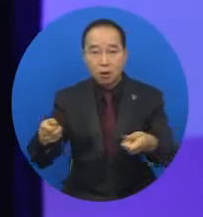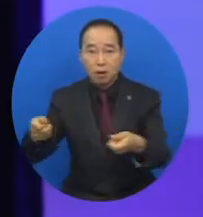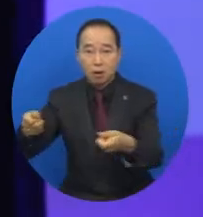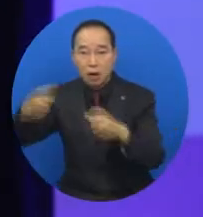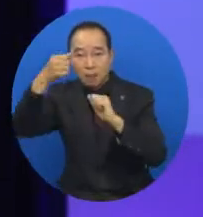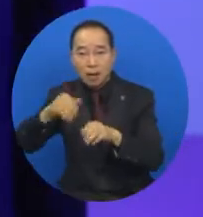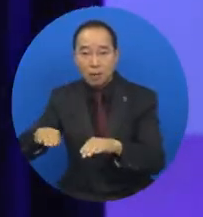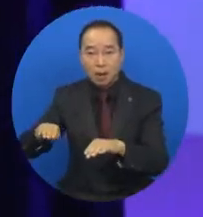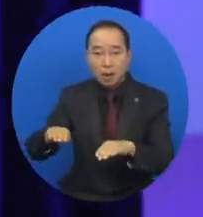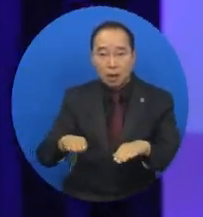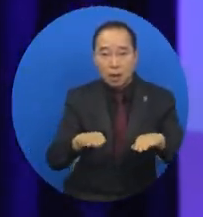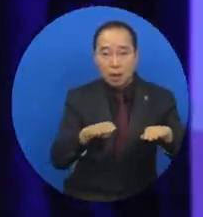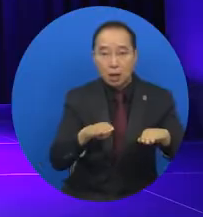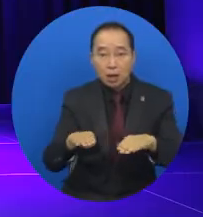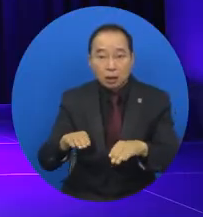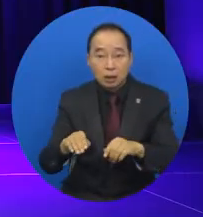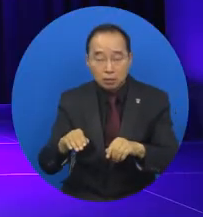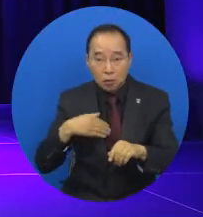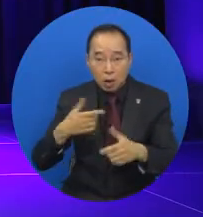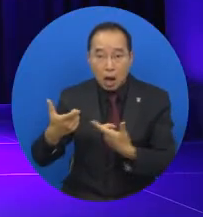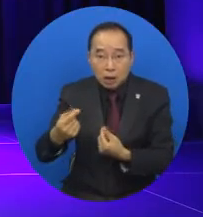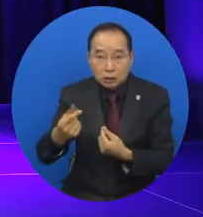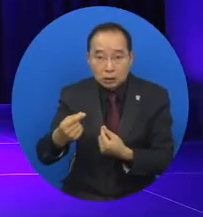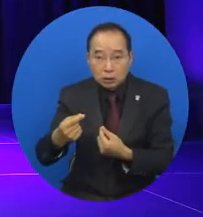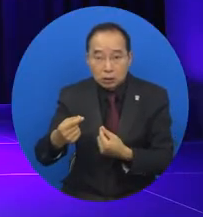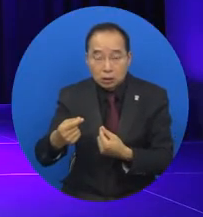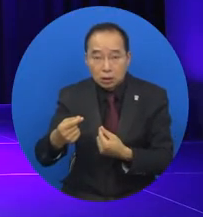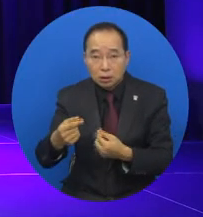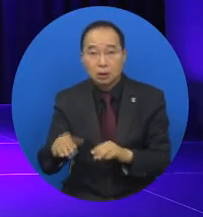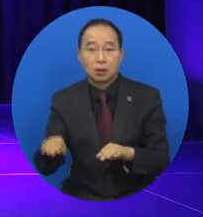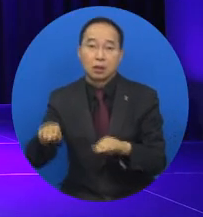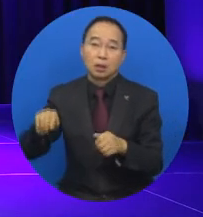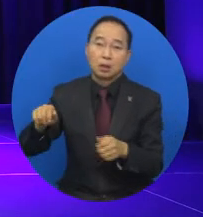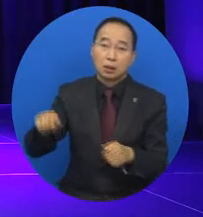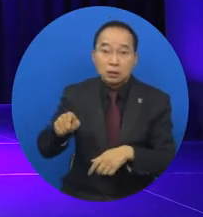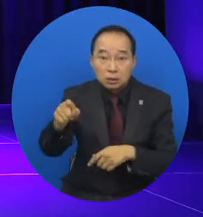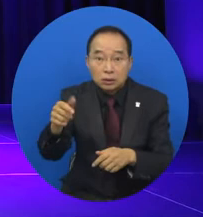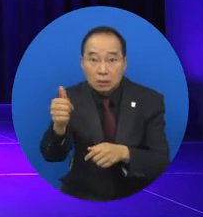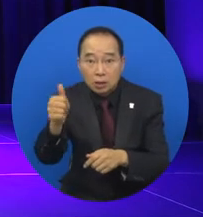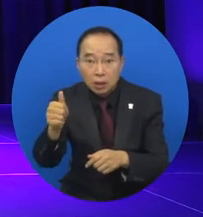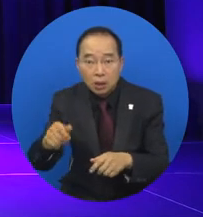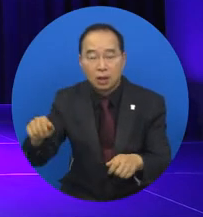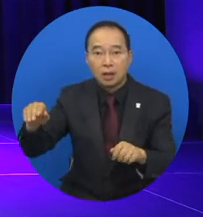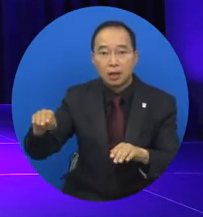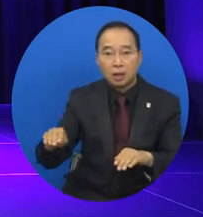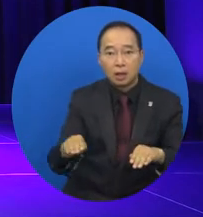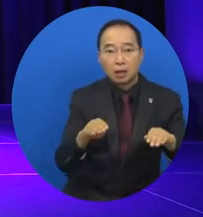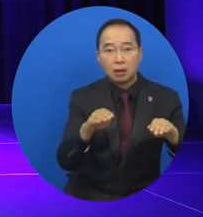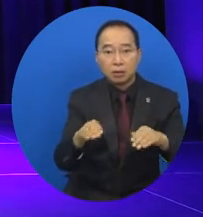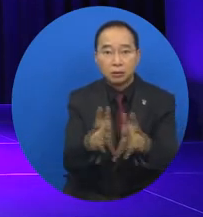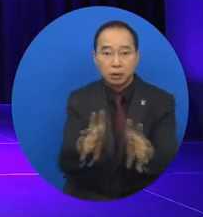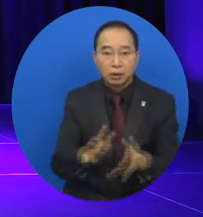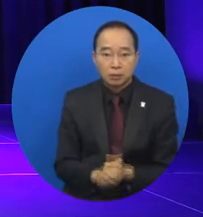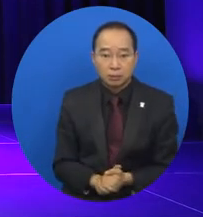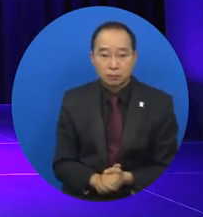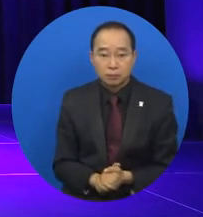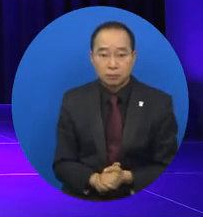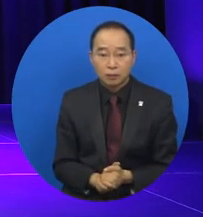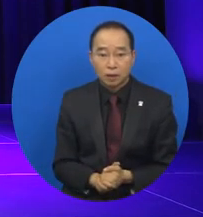손을 잡고 그 리듬에 맞춰서 발만 옮겼는데 그분은 저와 함께 리듬을 맞추기